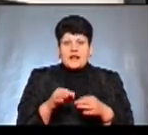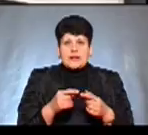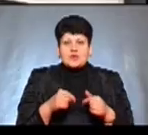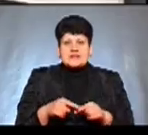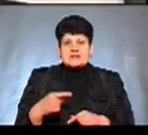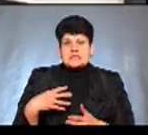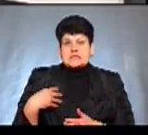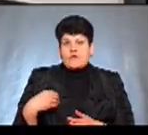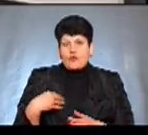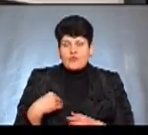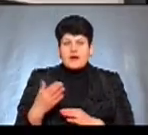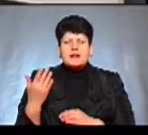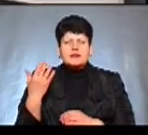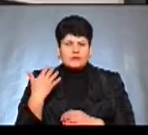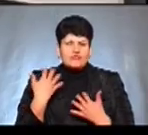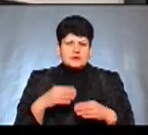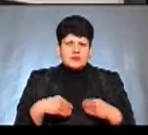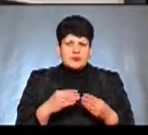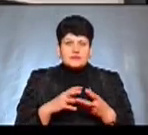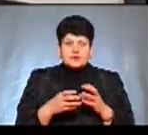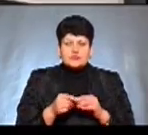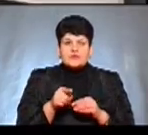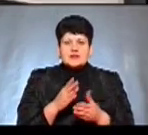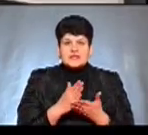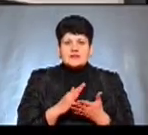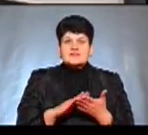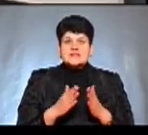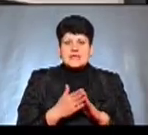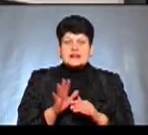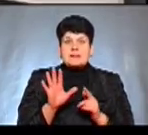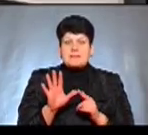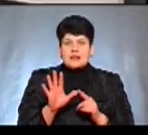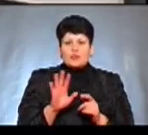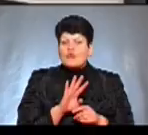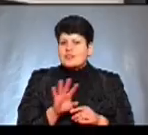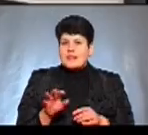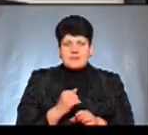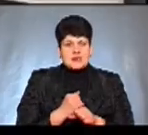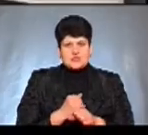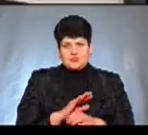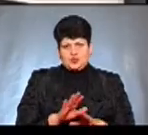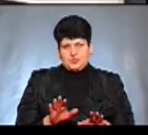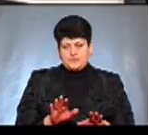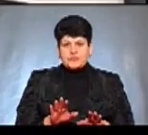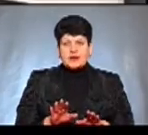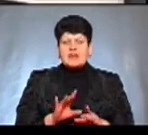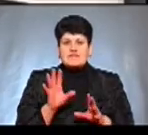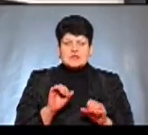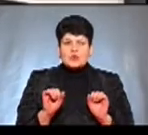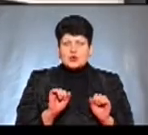Львова, яка ще тоді дала висновок, що він знаходиться в стані п'ятому, так званому непрацездатному. Відповідно, всі урядові